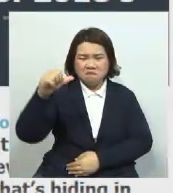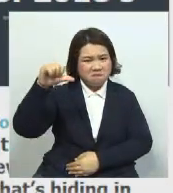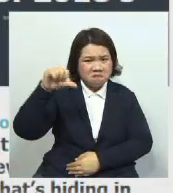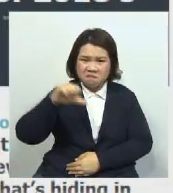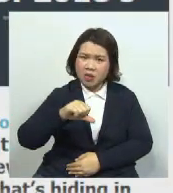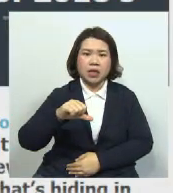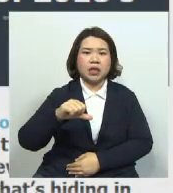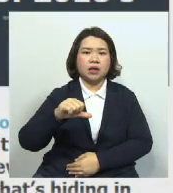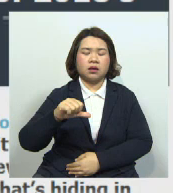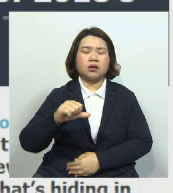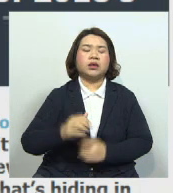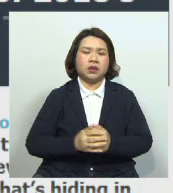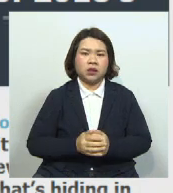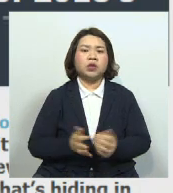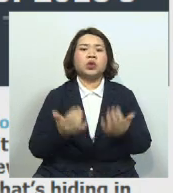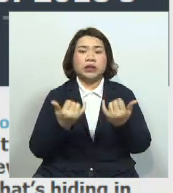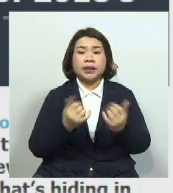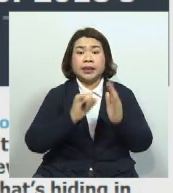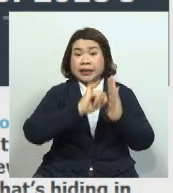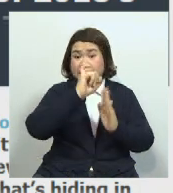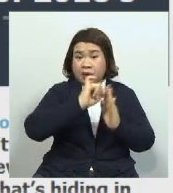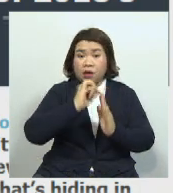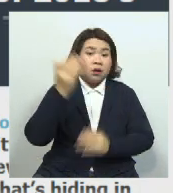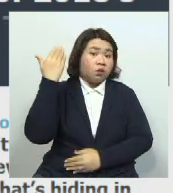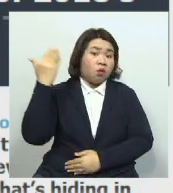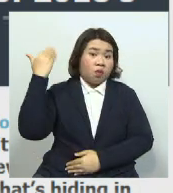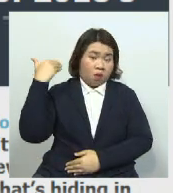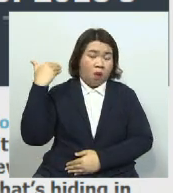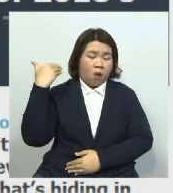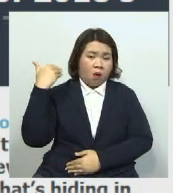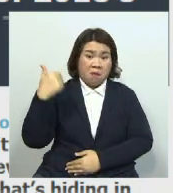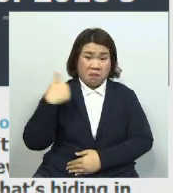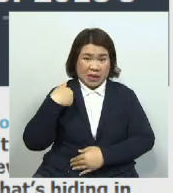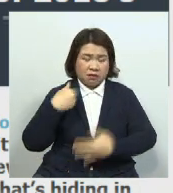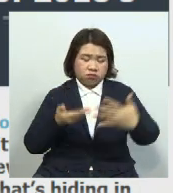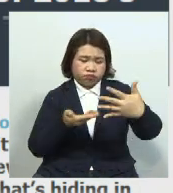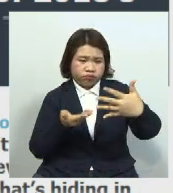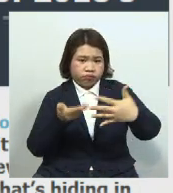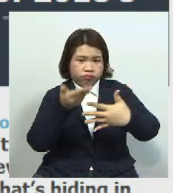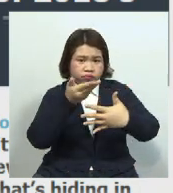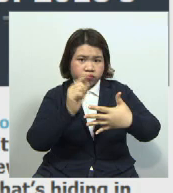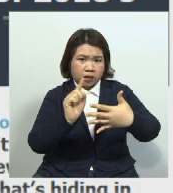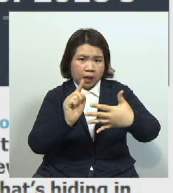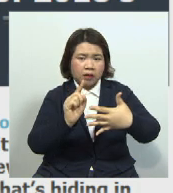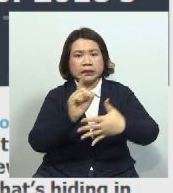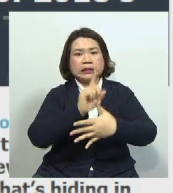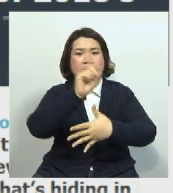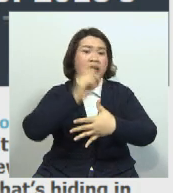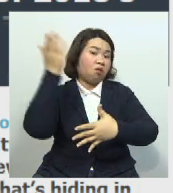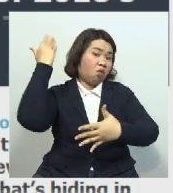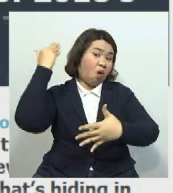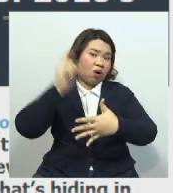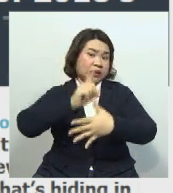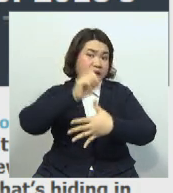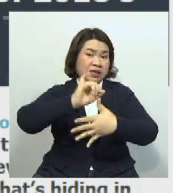แย่ที่สุดวันนี้ค่ะจังหวัดเชียงใหม่จากที่ผ่านมาเคยถูกจัดอันดับนะคะให้มีมลพิษมากที่สุด